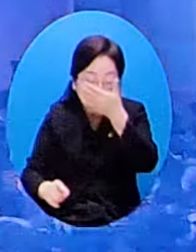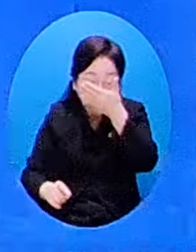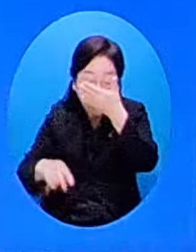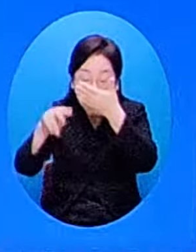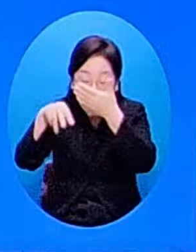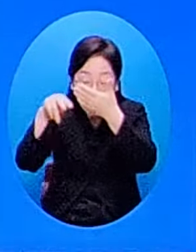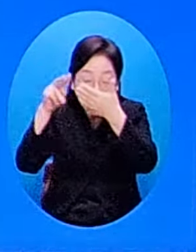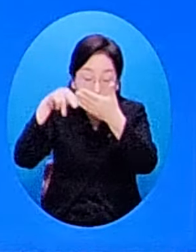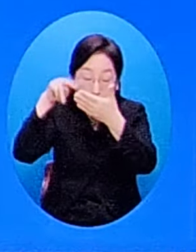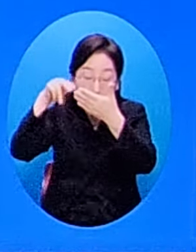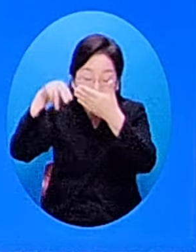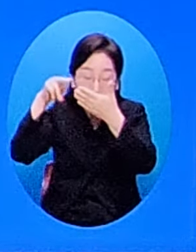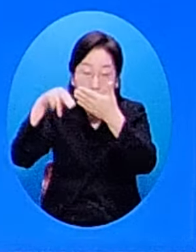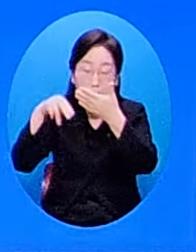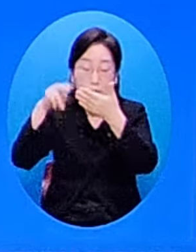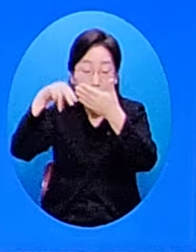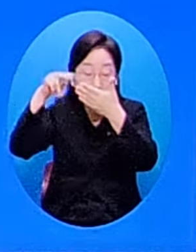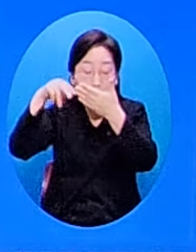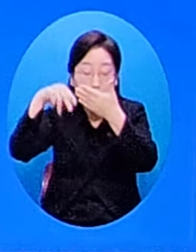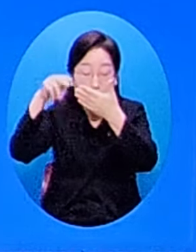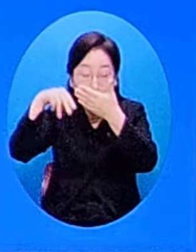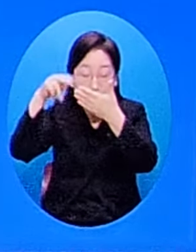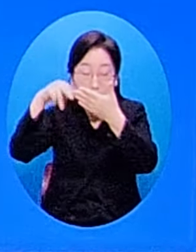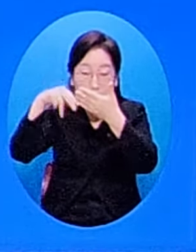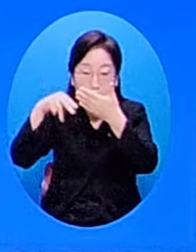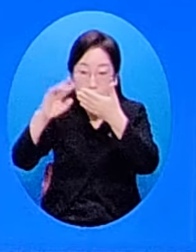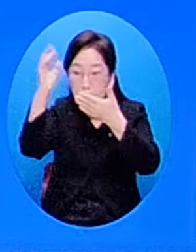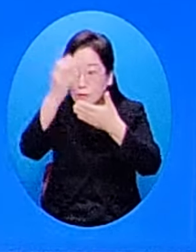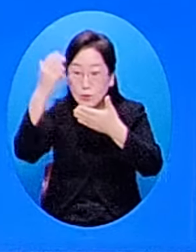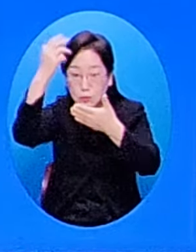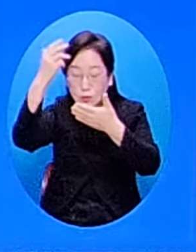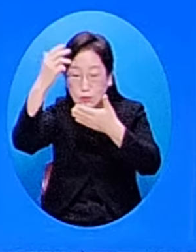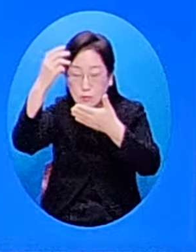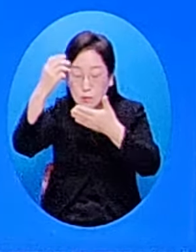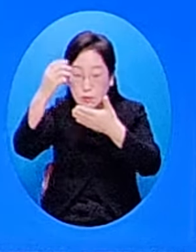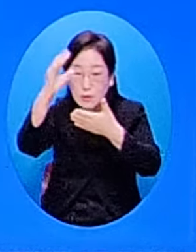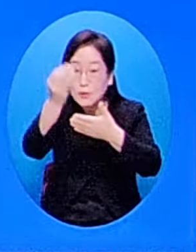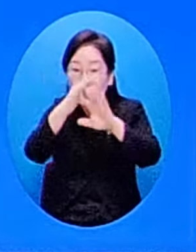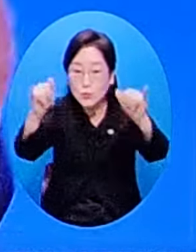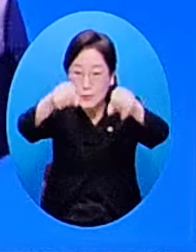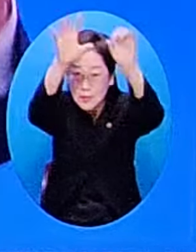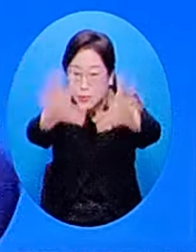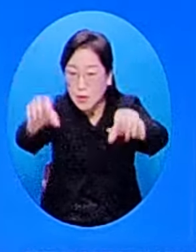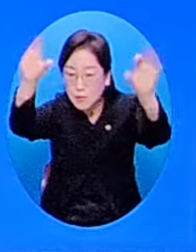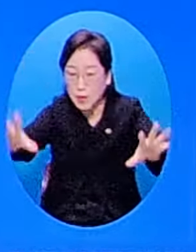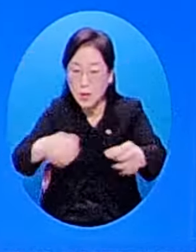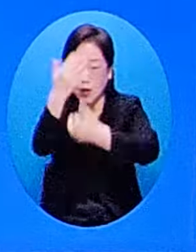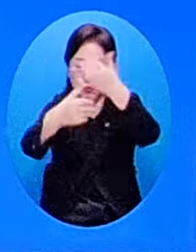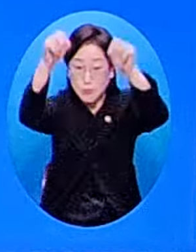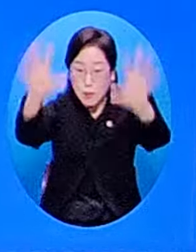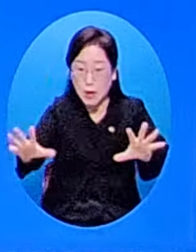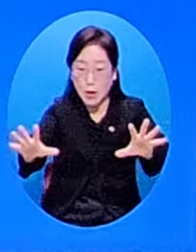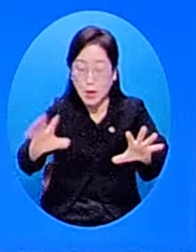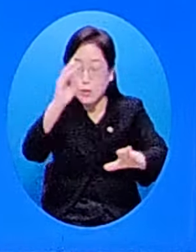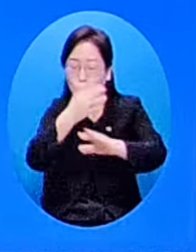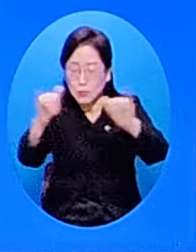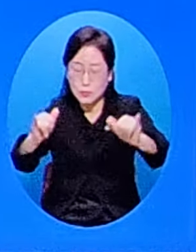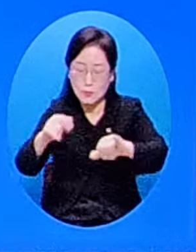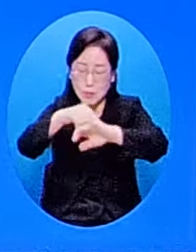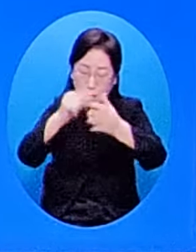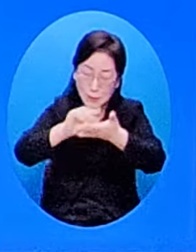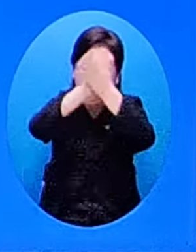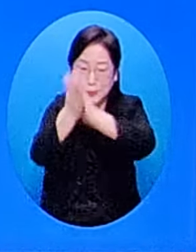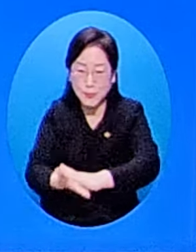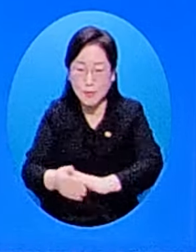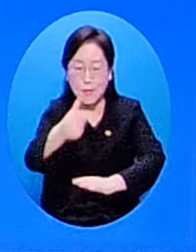읽었습니다. 눈에다 대고 읽는 동안에 성령이 매가지고 막 성도들이 뒤집어지고 불이 떨어져갖고 큰 붕의 역사가 나고